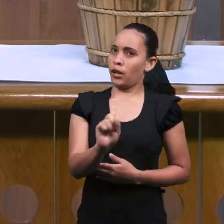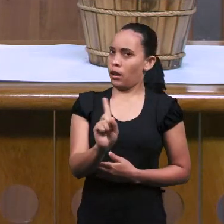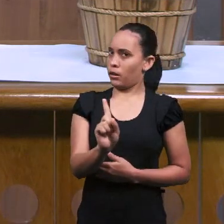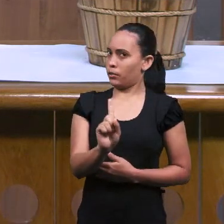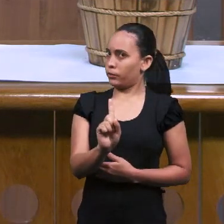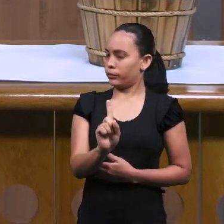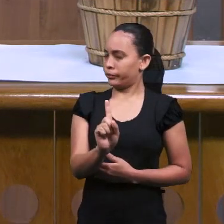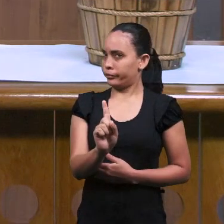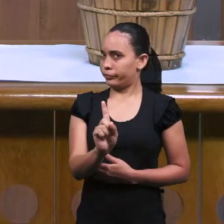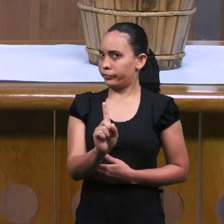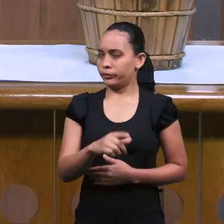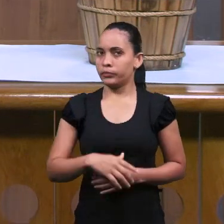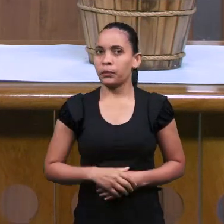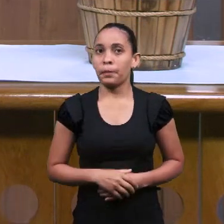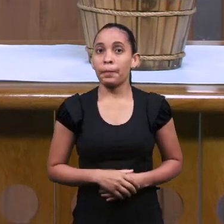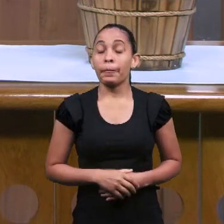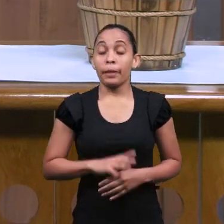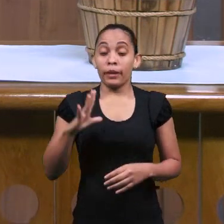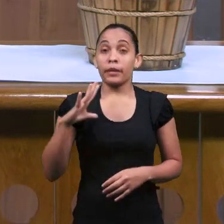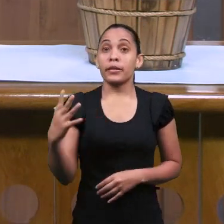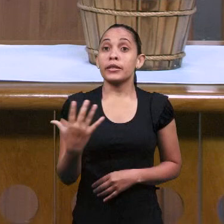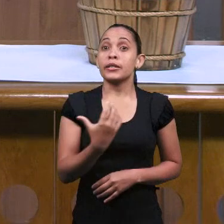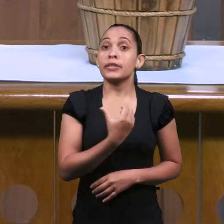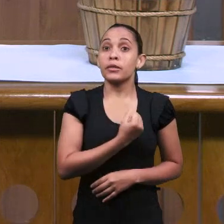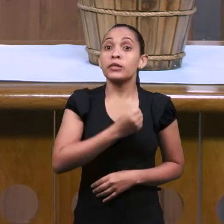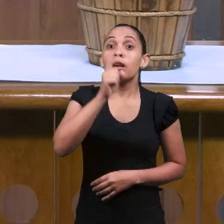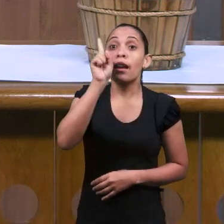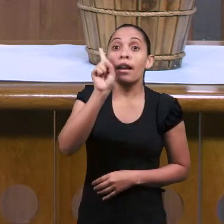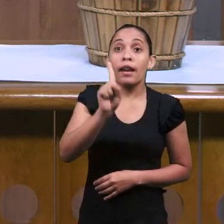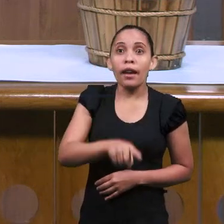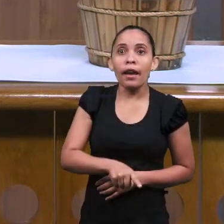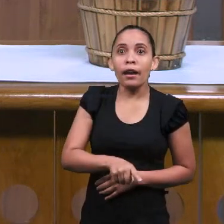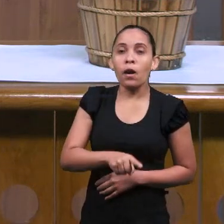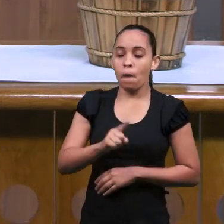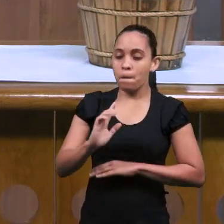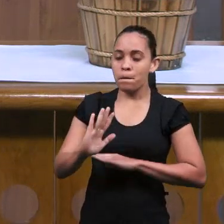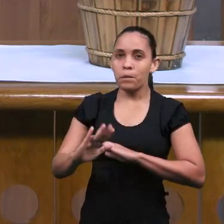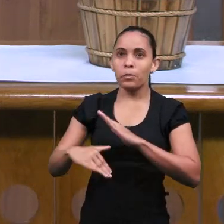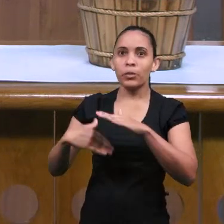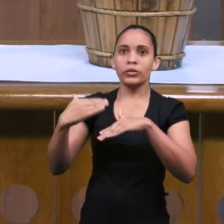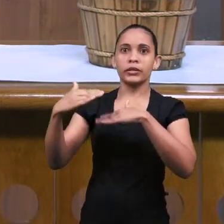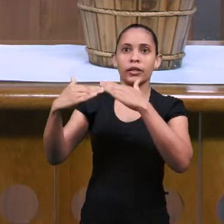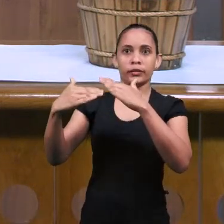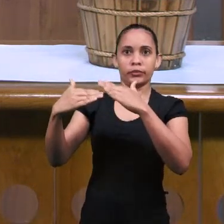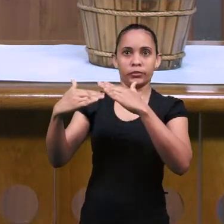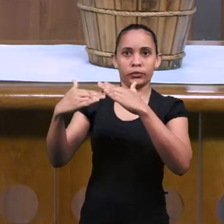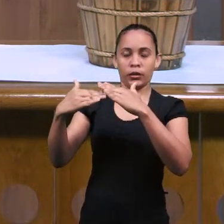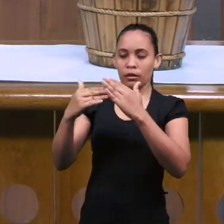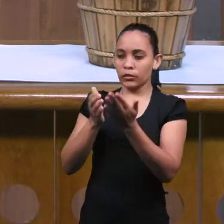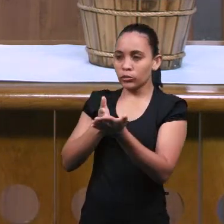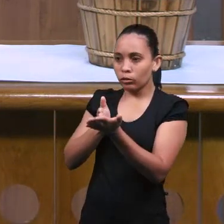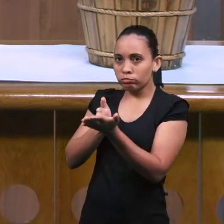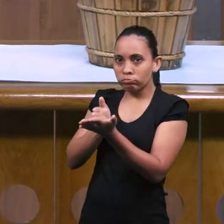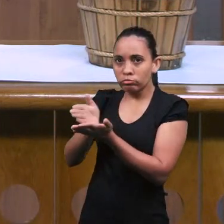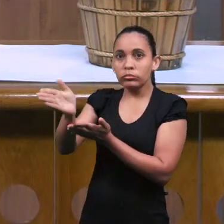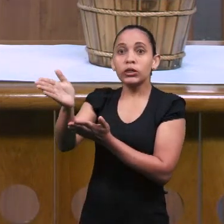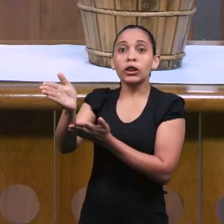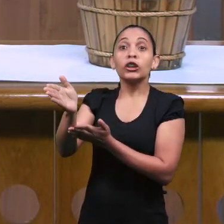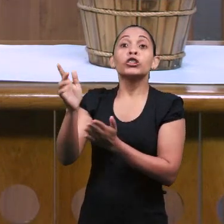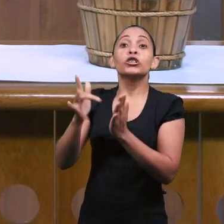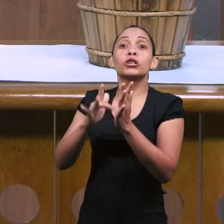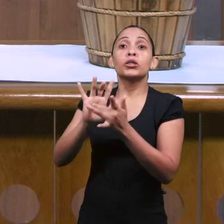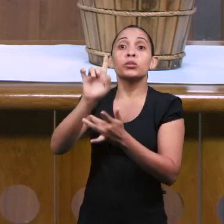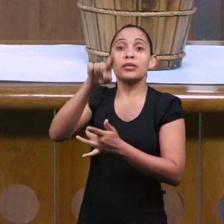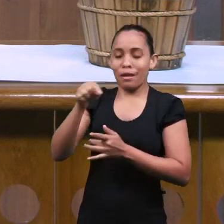de la conversation. Le salut, c'est un chemin. Jésus est le chemin. Et celui